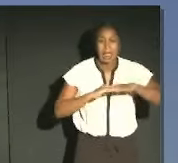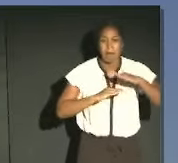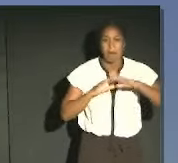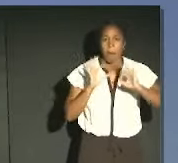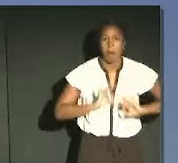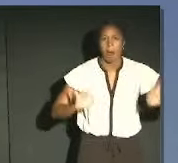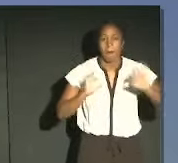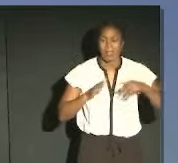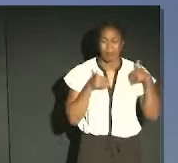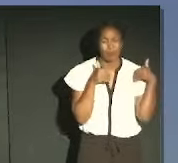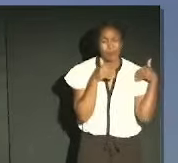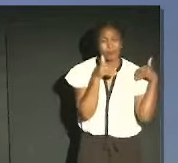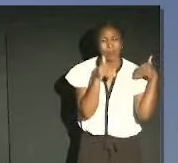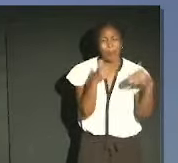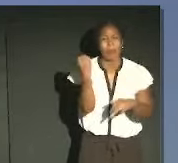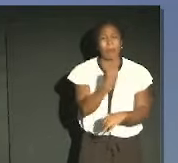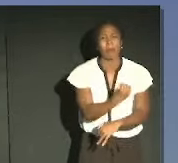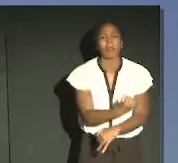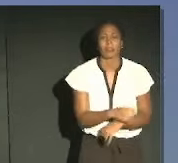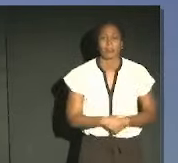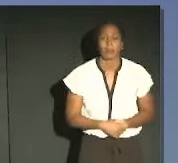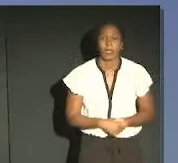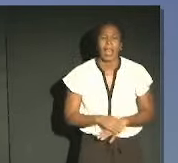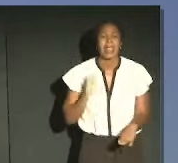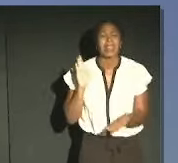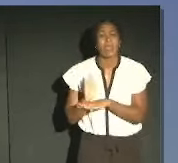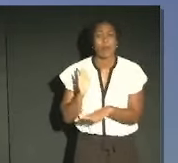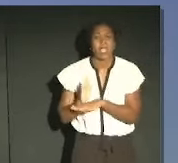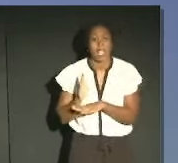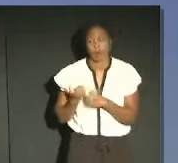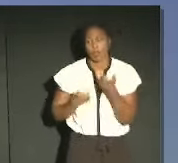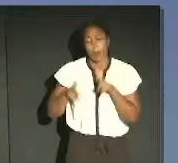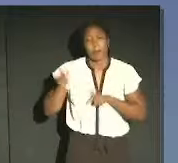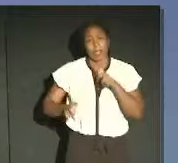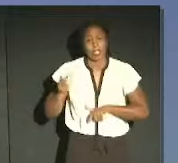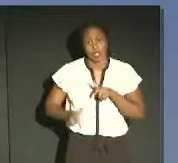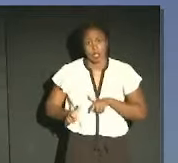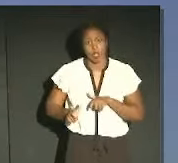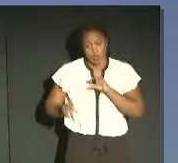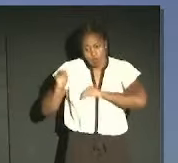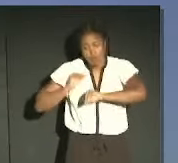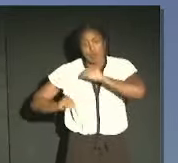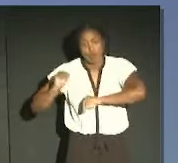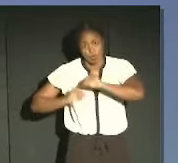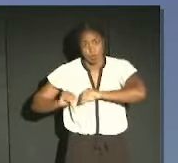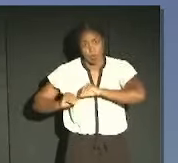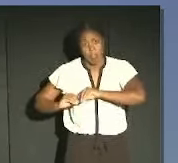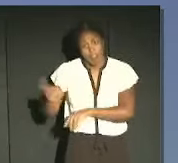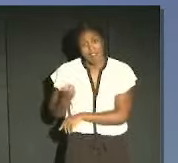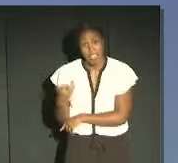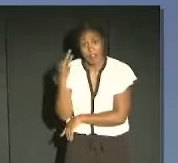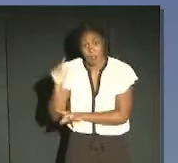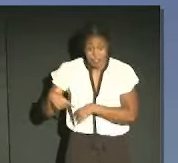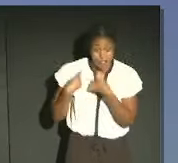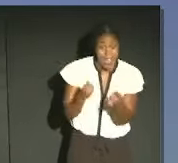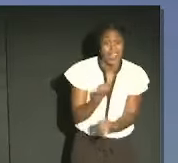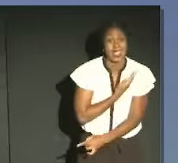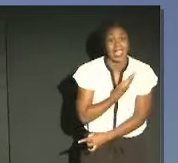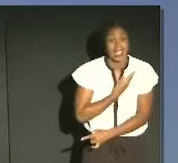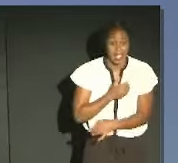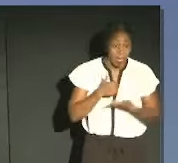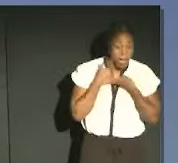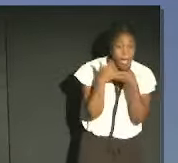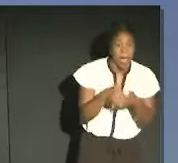franchi à Gaza vous n'avez qu'à écouter le témoignage de ces soignants ces soignants français qui ont été à Gaza aider les médecins